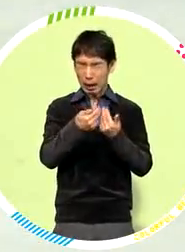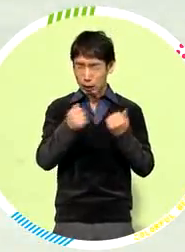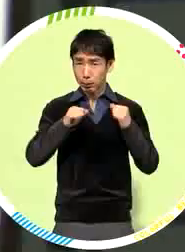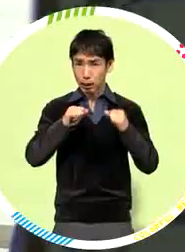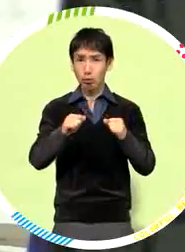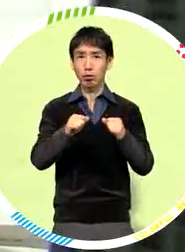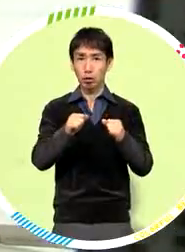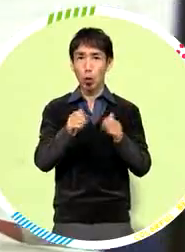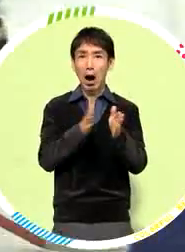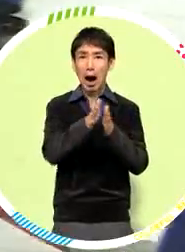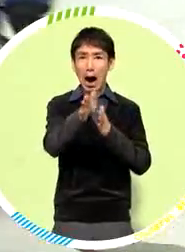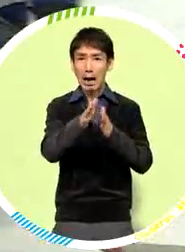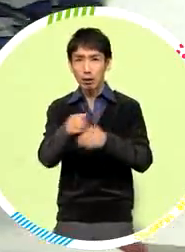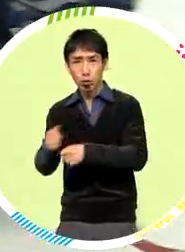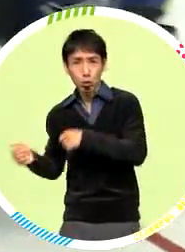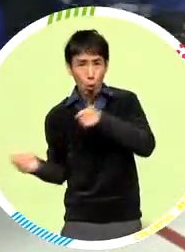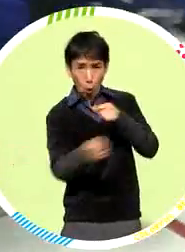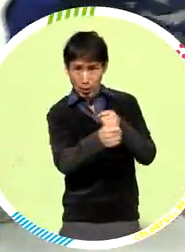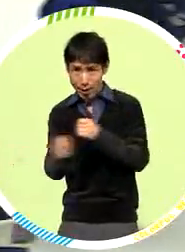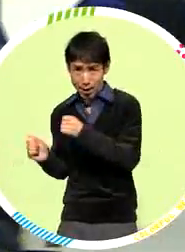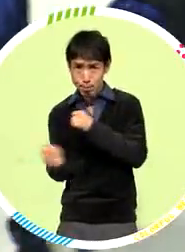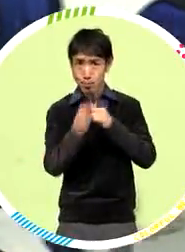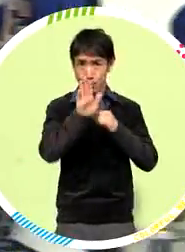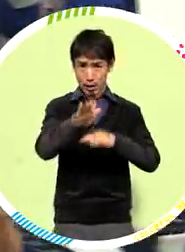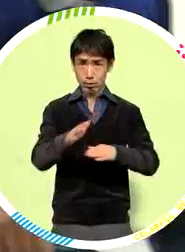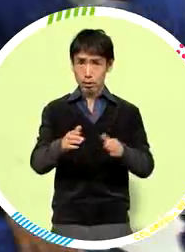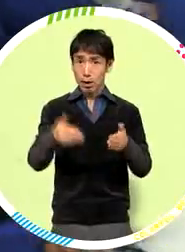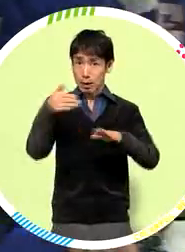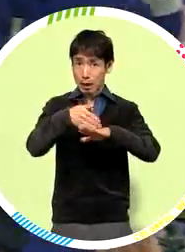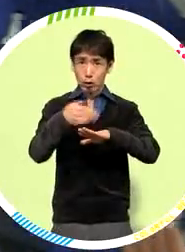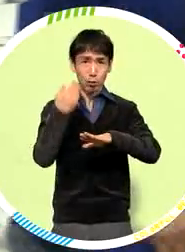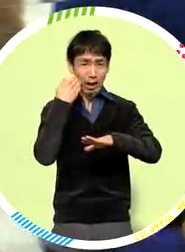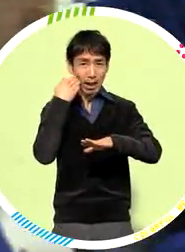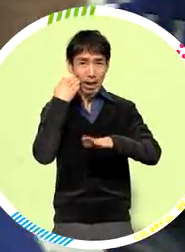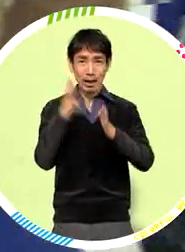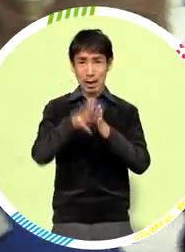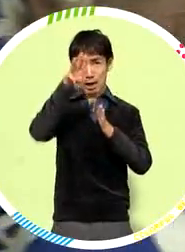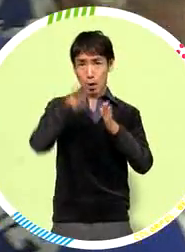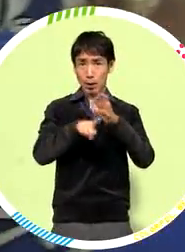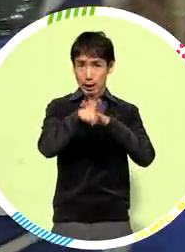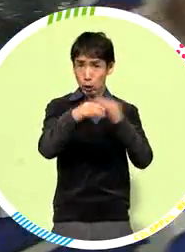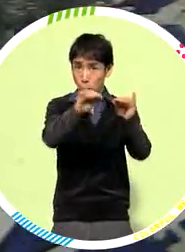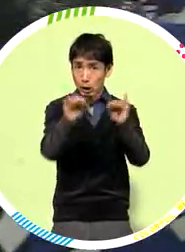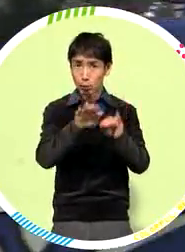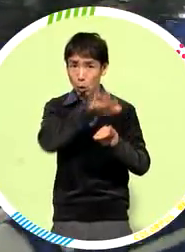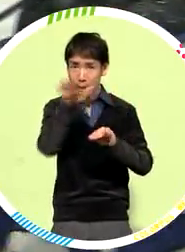か。 練習しているのは神奈川県代表チームの選手の皆さん、